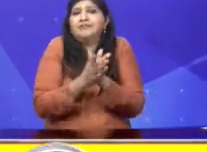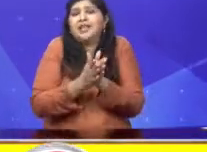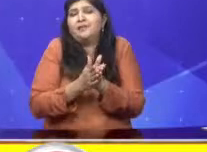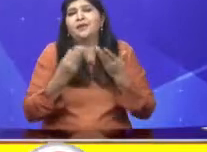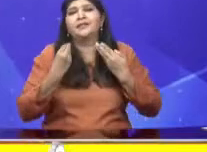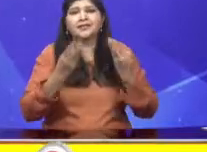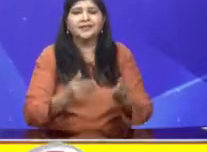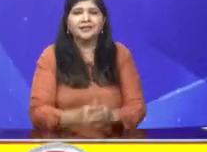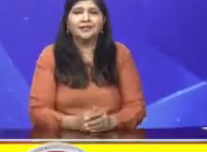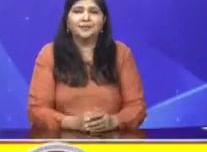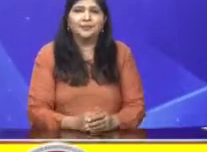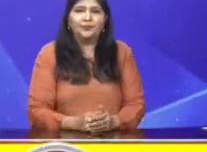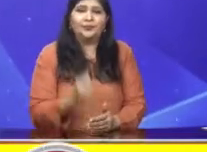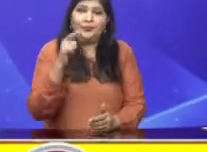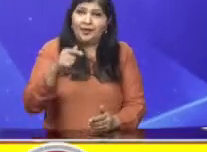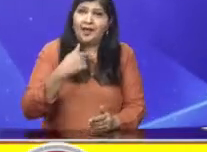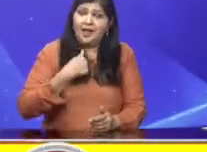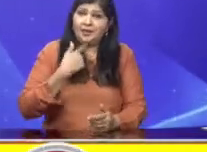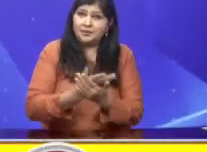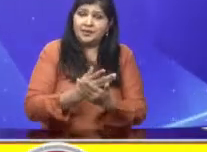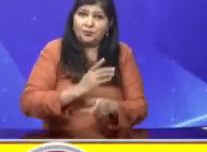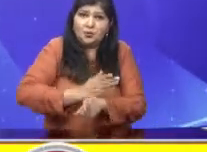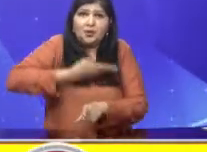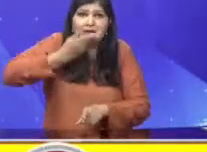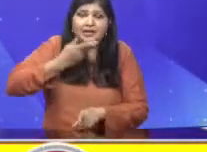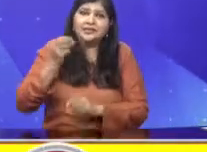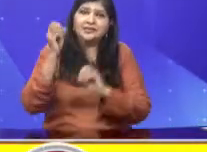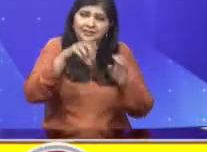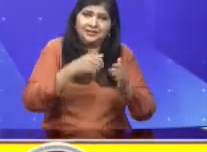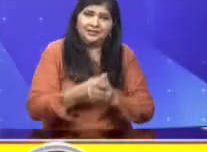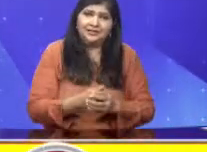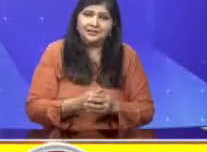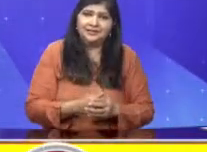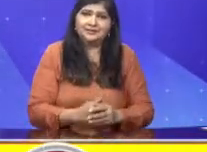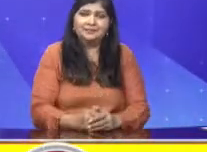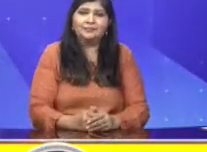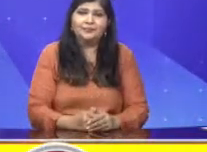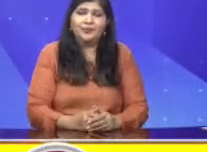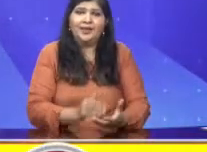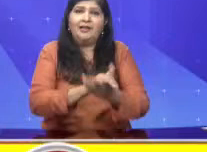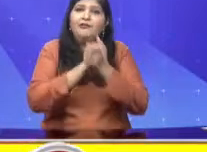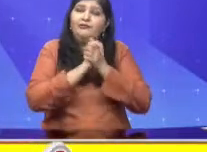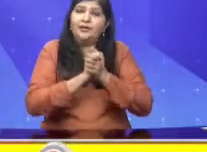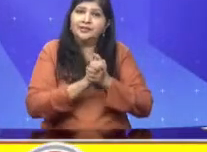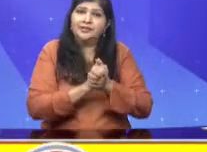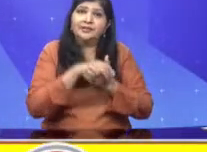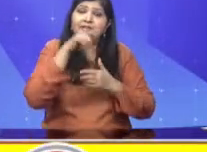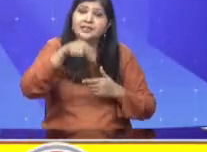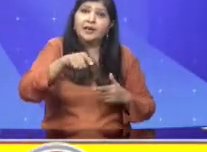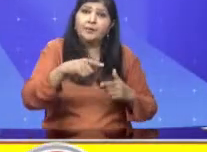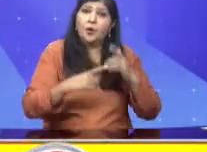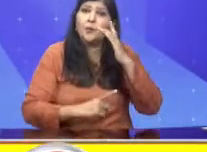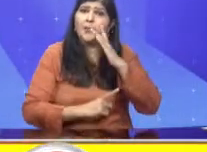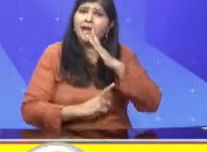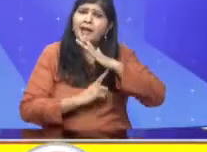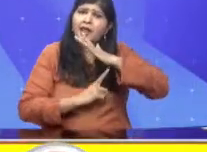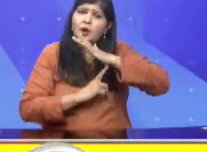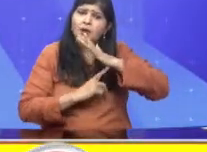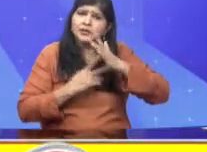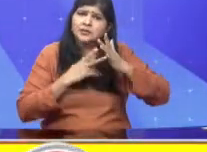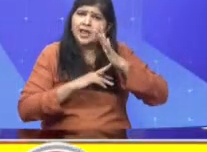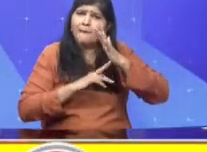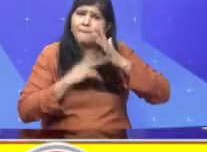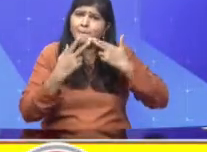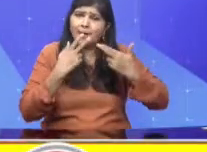कर रहे हैं और हम सब को प्रेणा भी दे रहे हैं साथियों जब हम टेक्नोलोजी की चर्चा कर